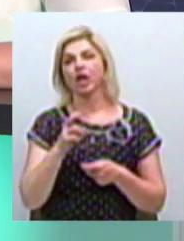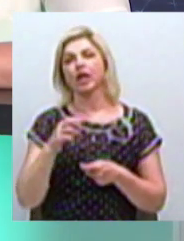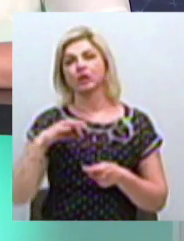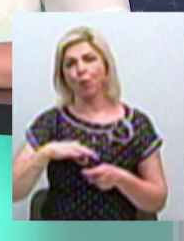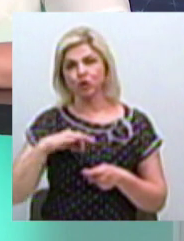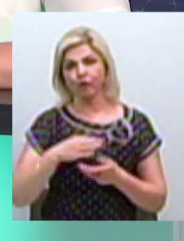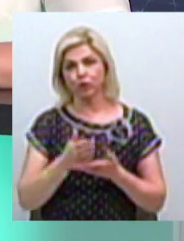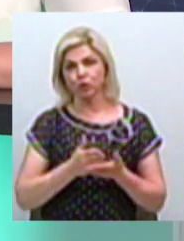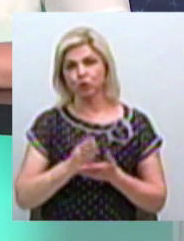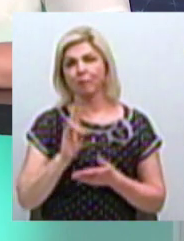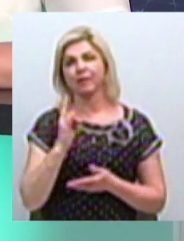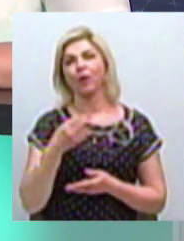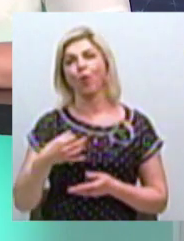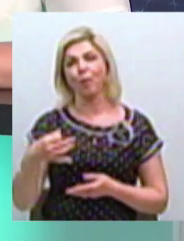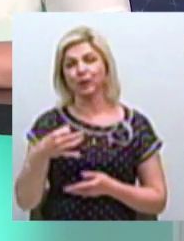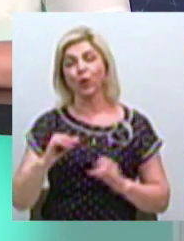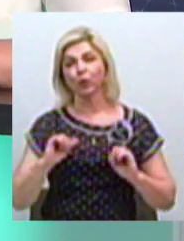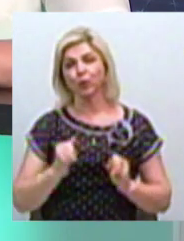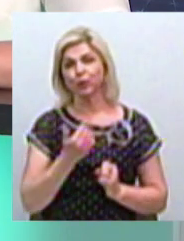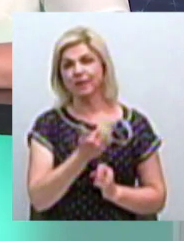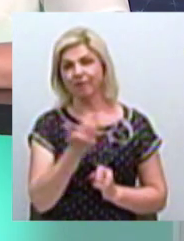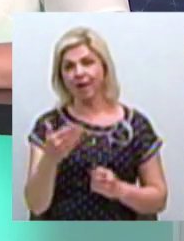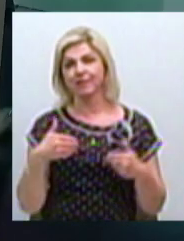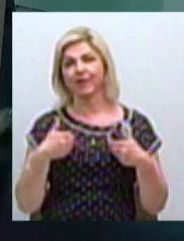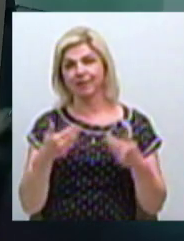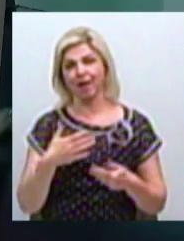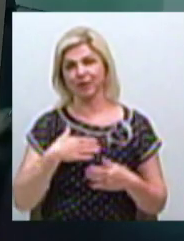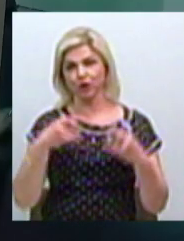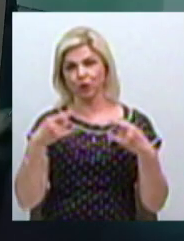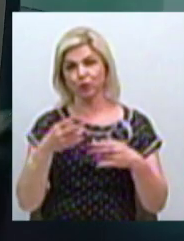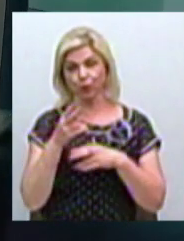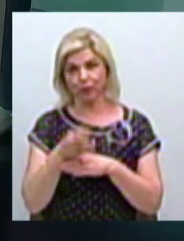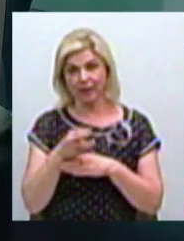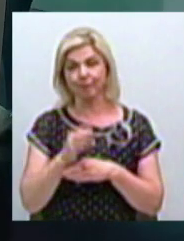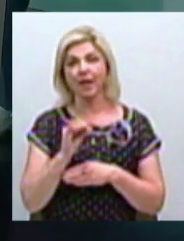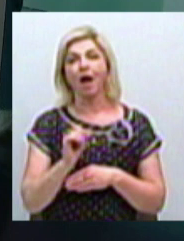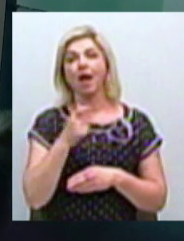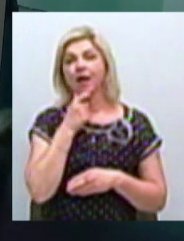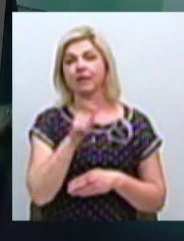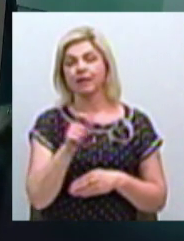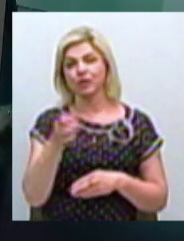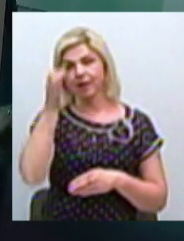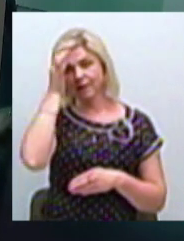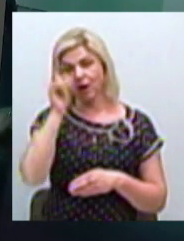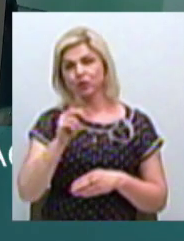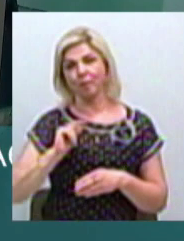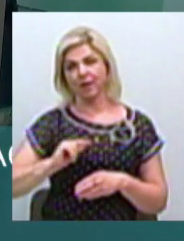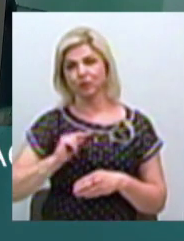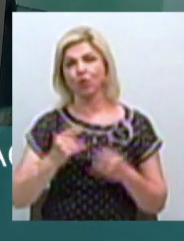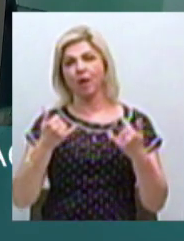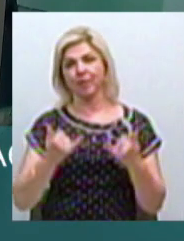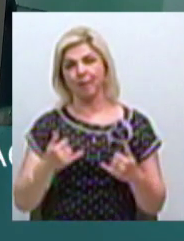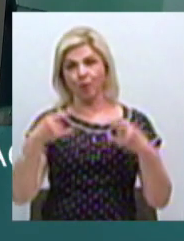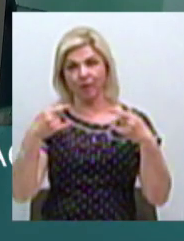у Миколаївській області. Друзі, я вас вітаю в нашій студії. Добре. А глядачам я нагадую, що ми працюємо в прямому ефірі. Наш контактний